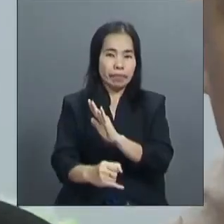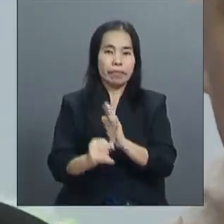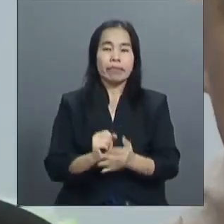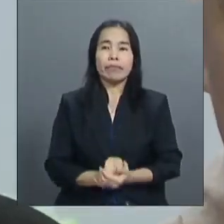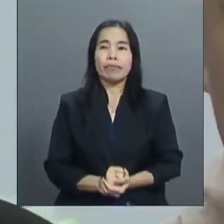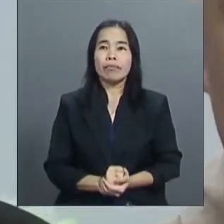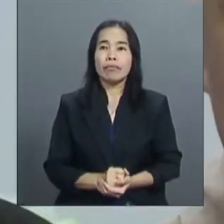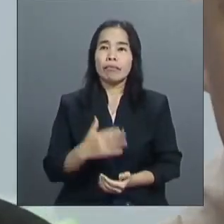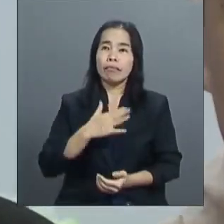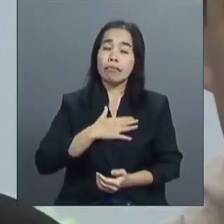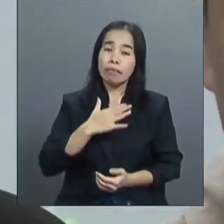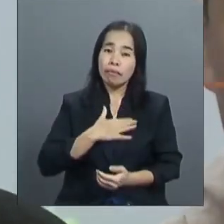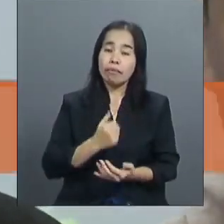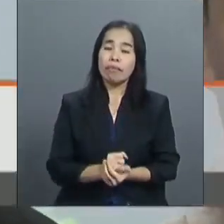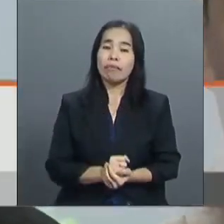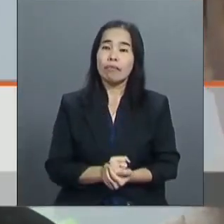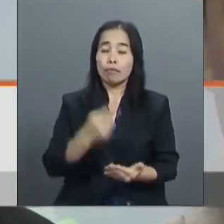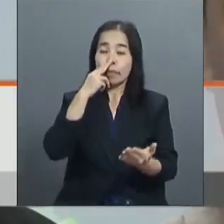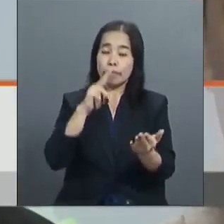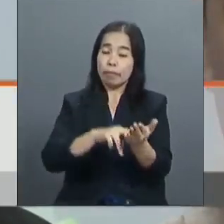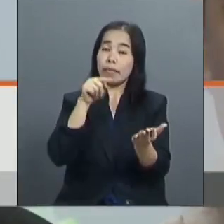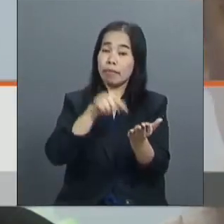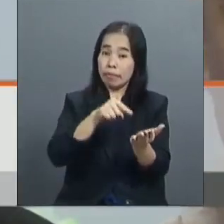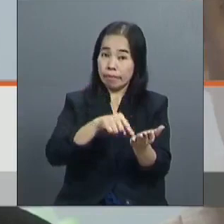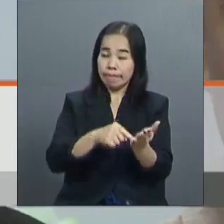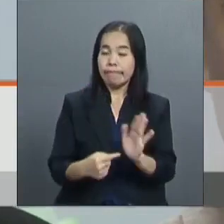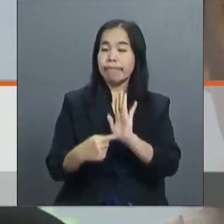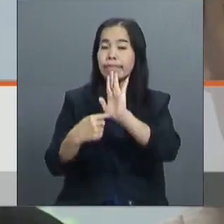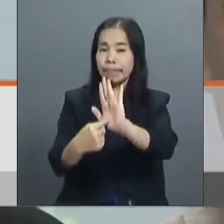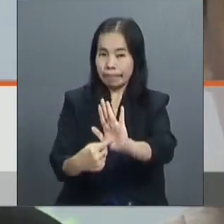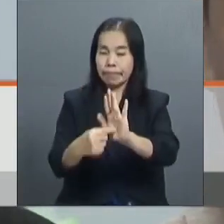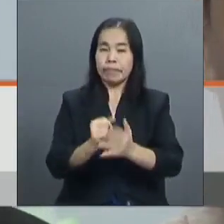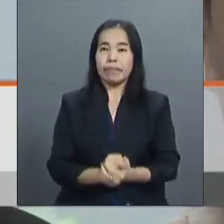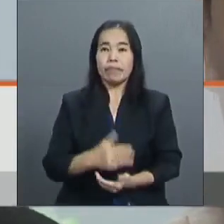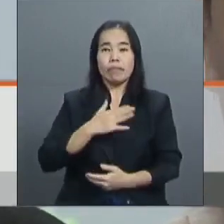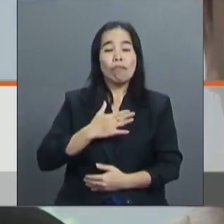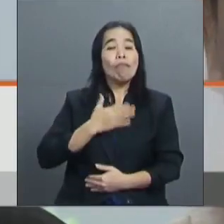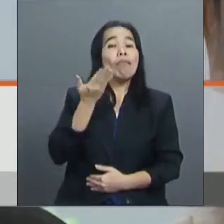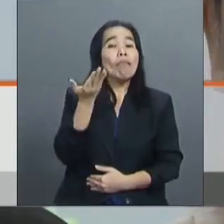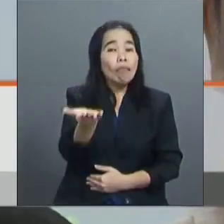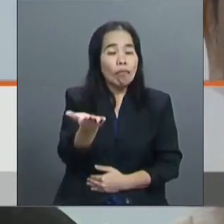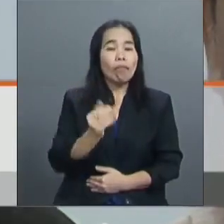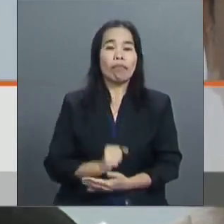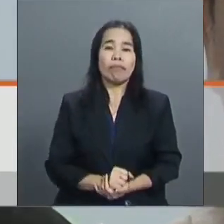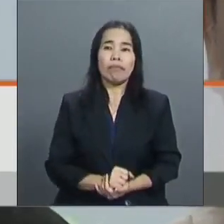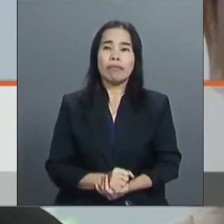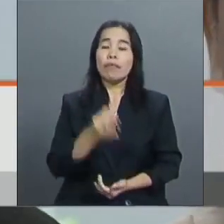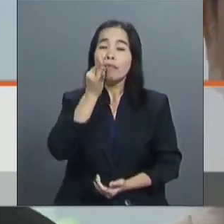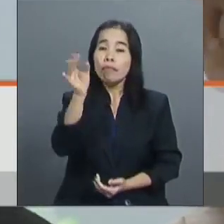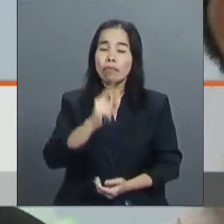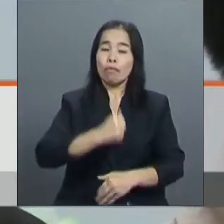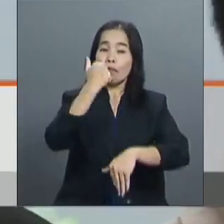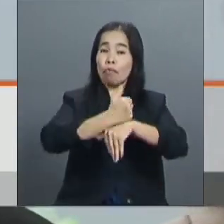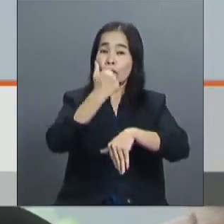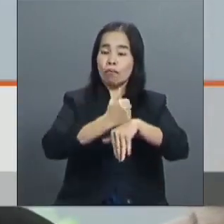นะครับเพราะฉะนั้นด้วยหนังสือฉบับเนี้ก็จะเอามายืนยันว่าที่ผมร้องว่าหัวหน้าคสชแหละ